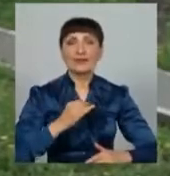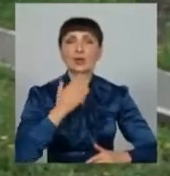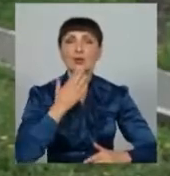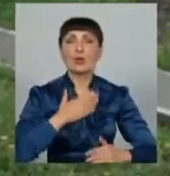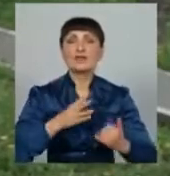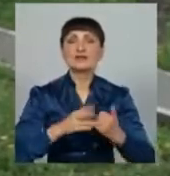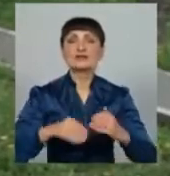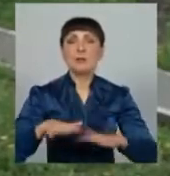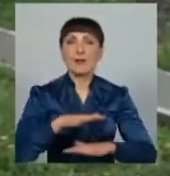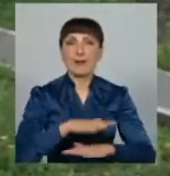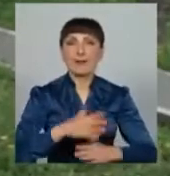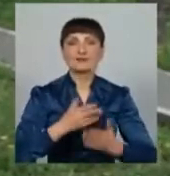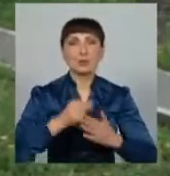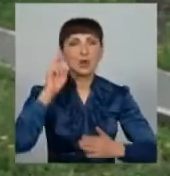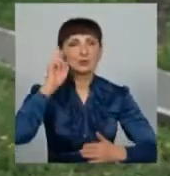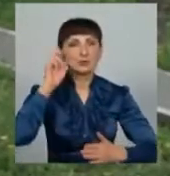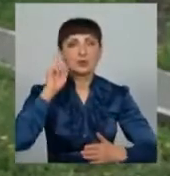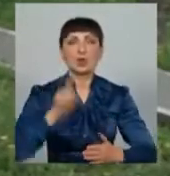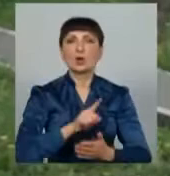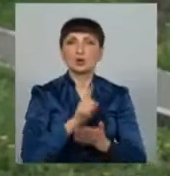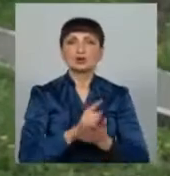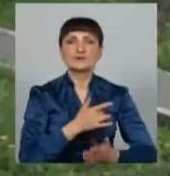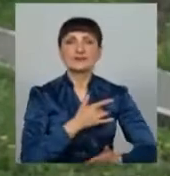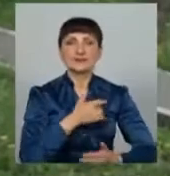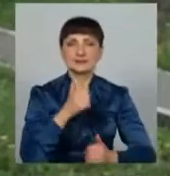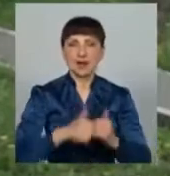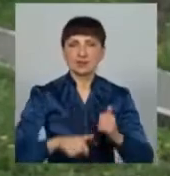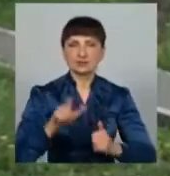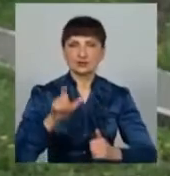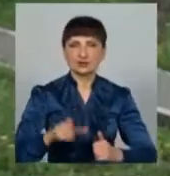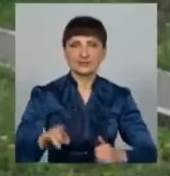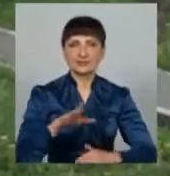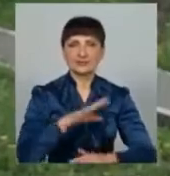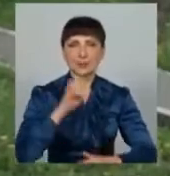нашему государству должен быть в сердце каждого гражданина Республики Казахстан.